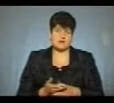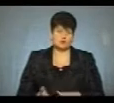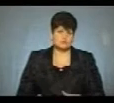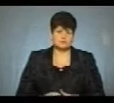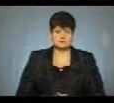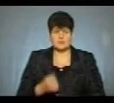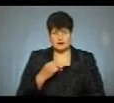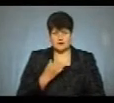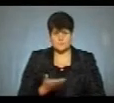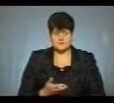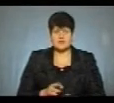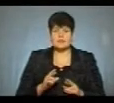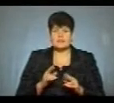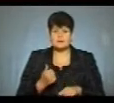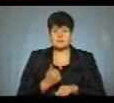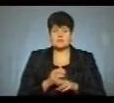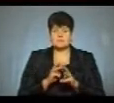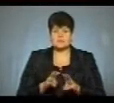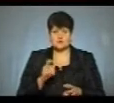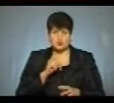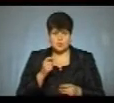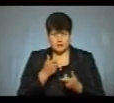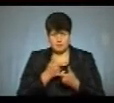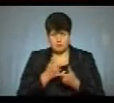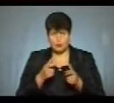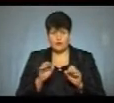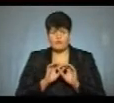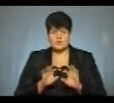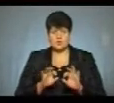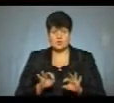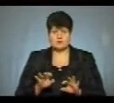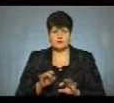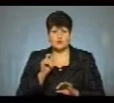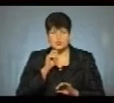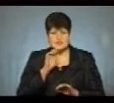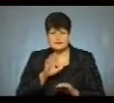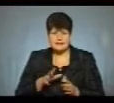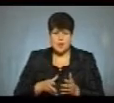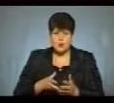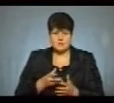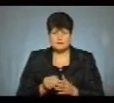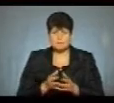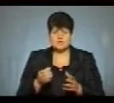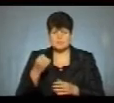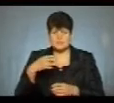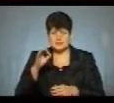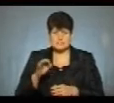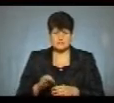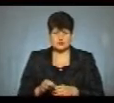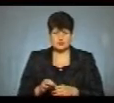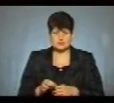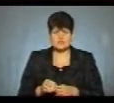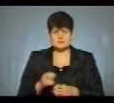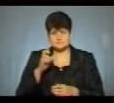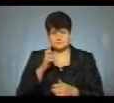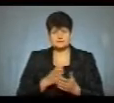Дякую. І як прем'єр-міністр України повідомив, українці не оплачуватимуть більше 15% за